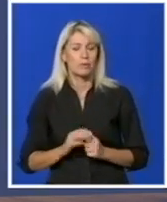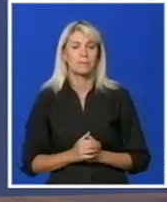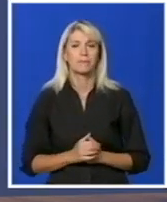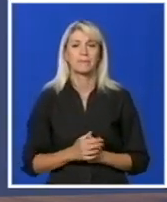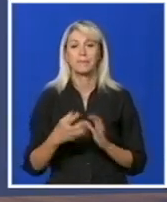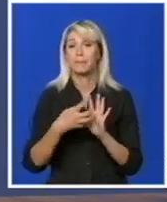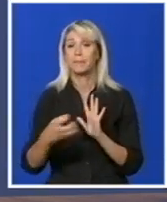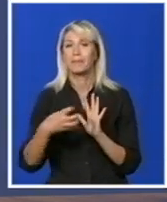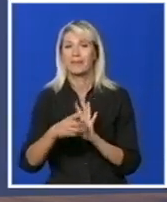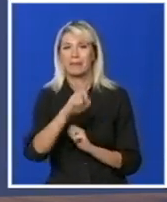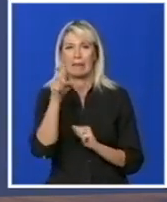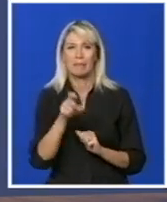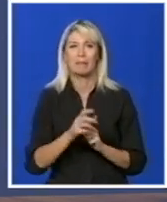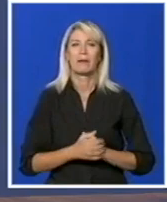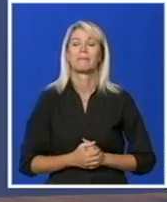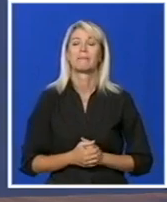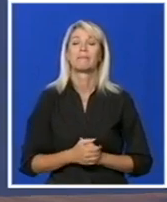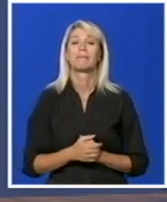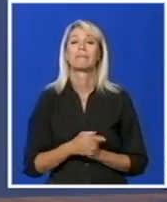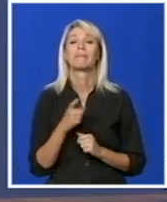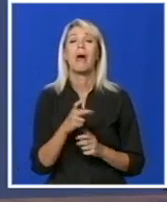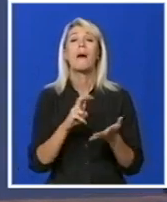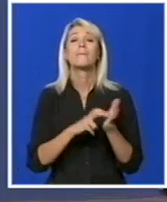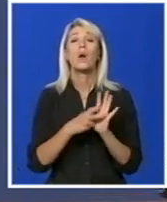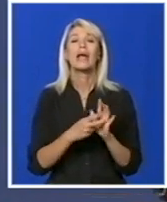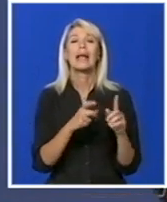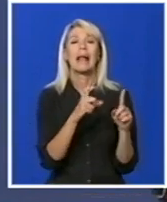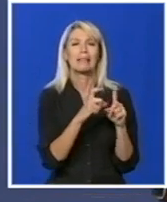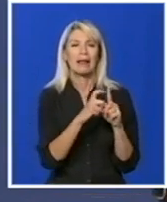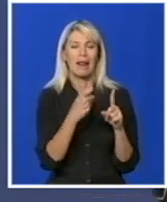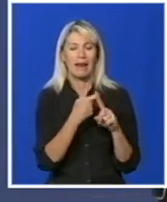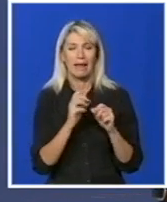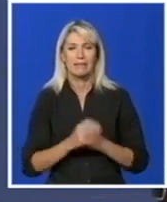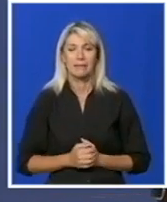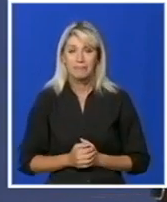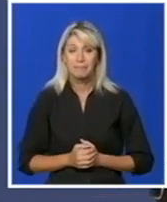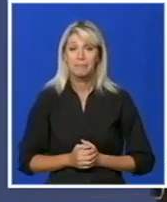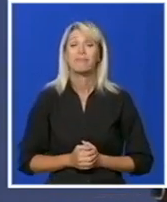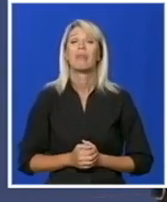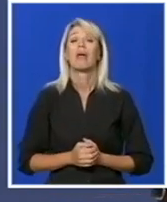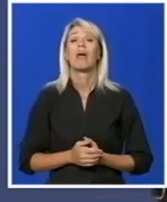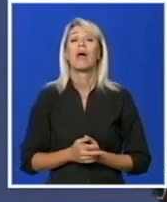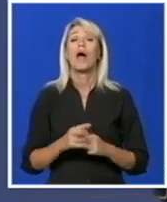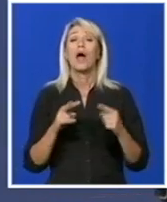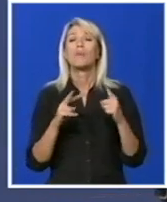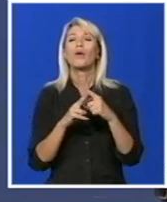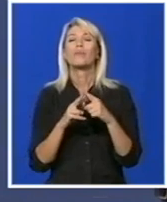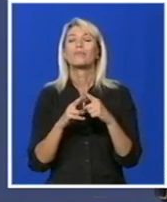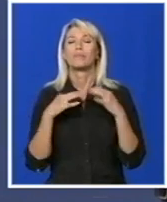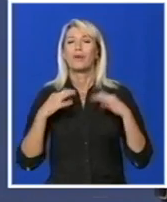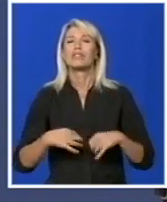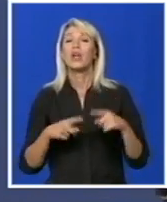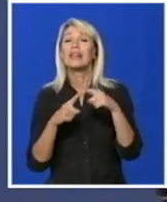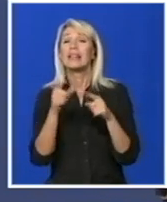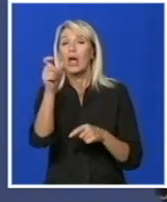Izvolite, dalje, Danijela, izvolite. Danijela Davidov-Kesar, Politika. Profesore Teodoroviću, zanima me da li sad ove zemlje koje